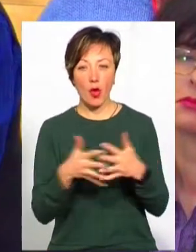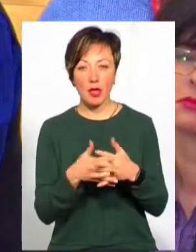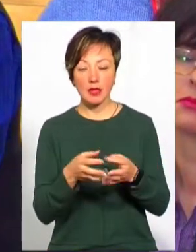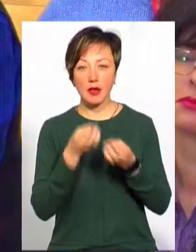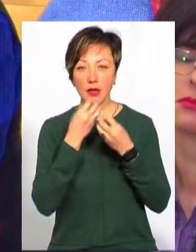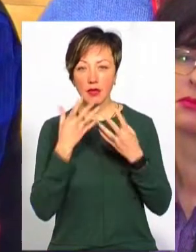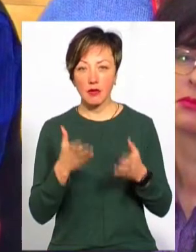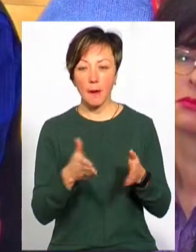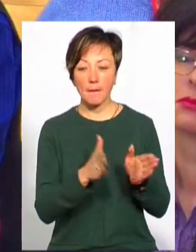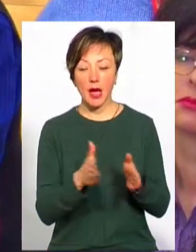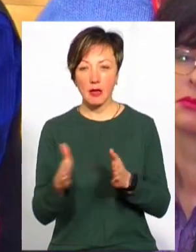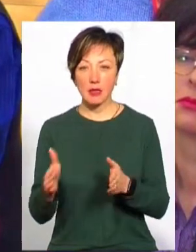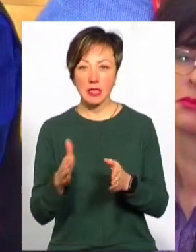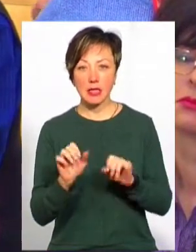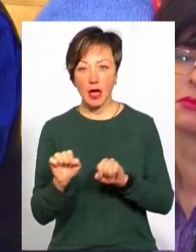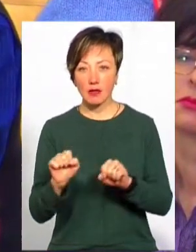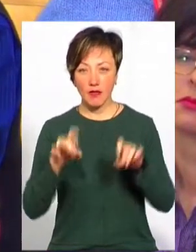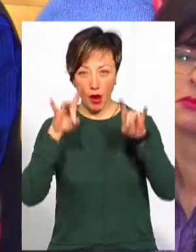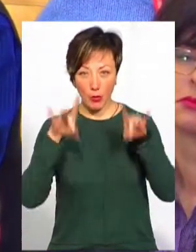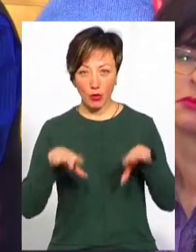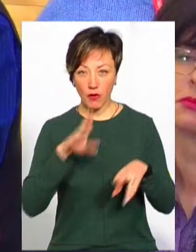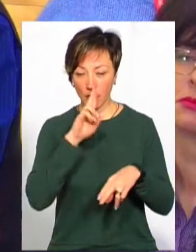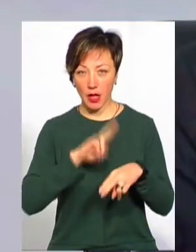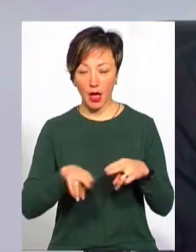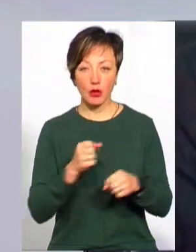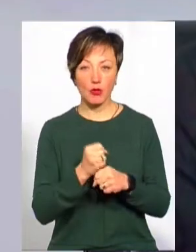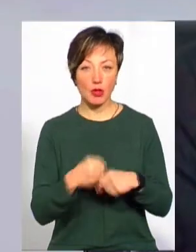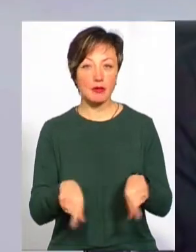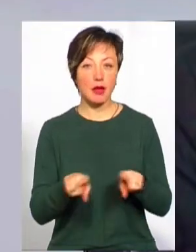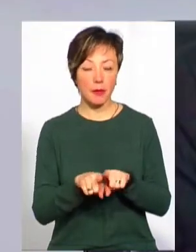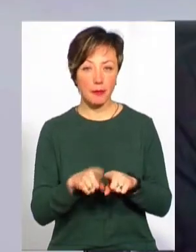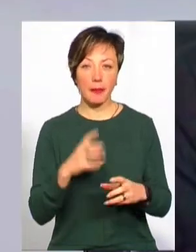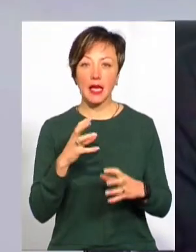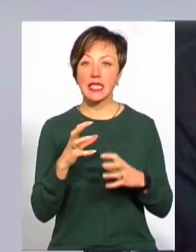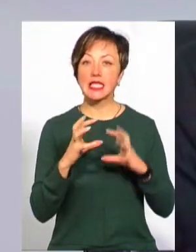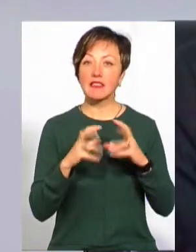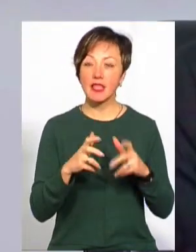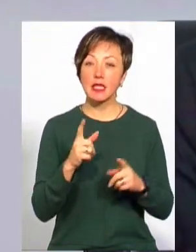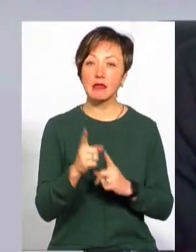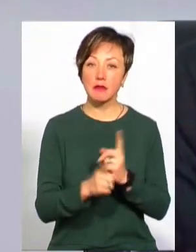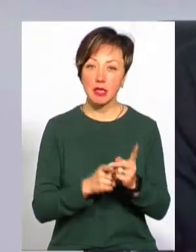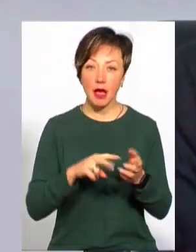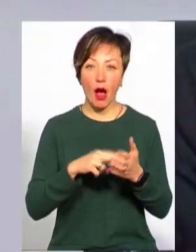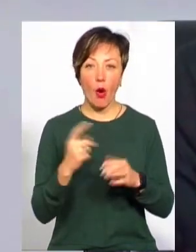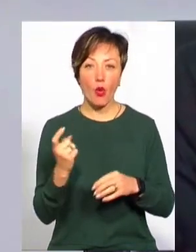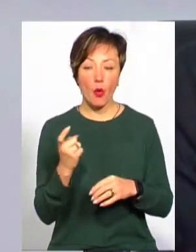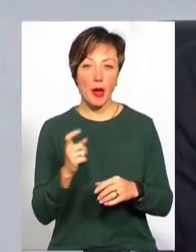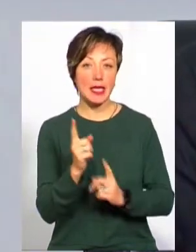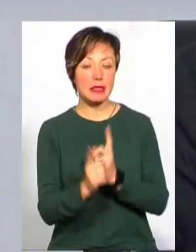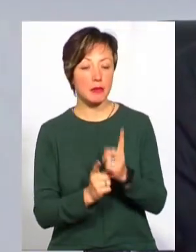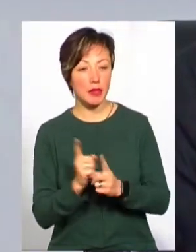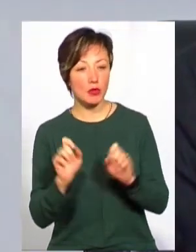механізмами захисту від раптової втрати роботи. Головна ідея така. Світ змінюється, економіка змінюється,